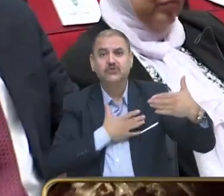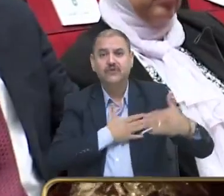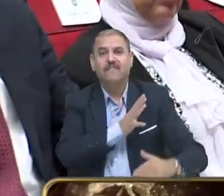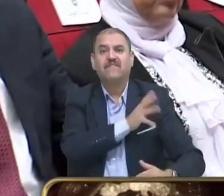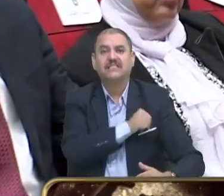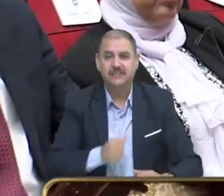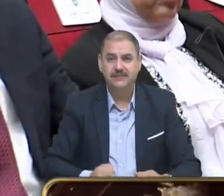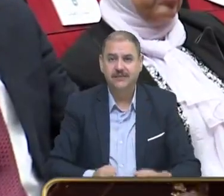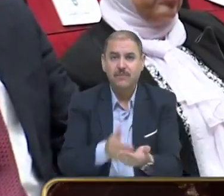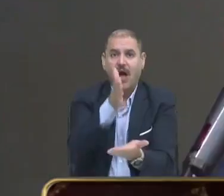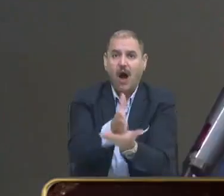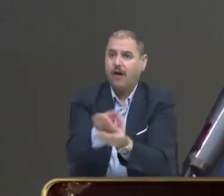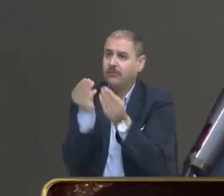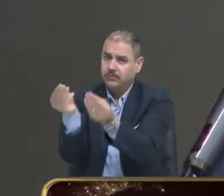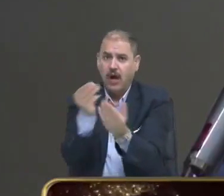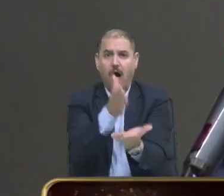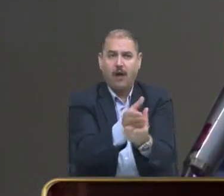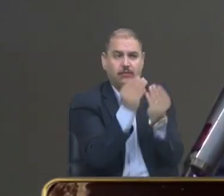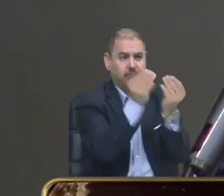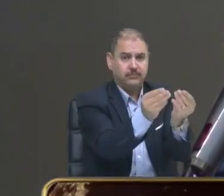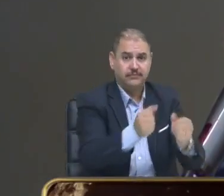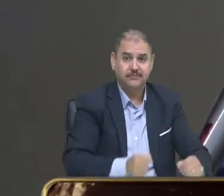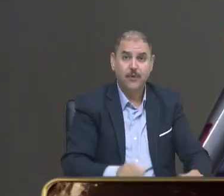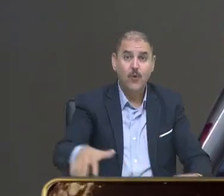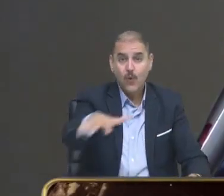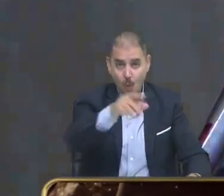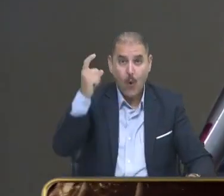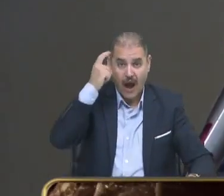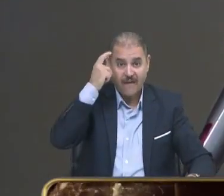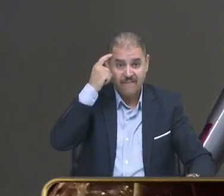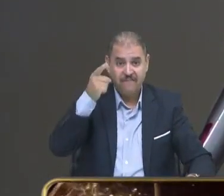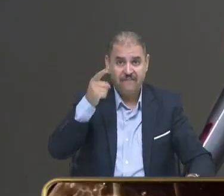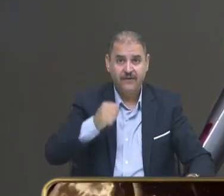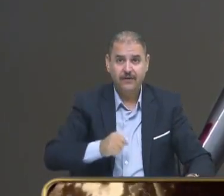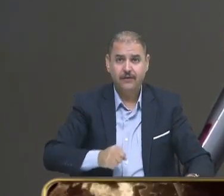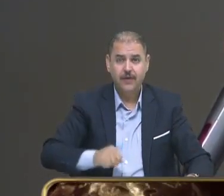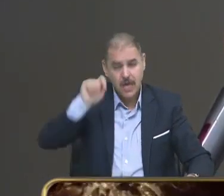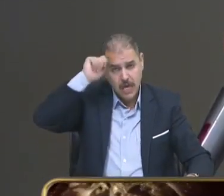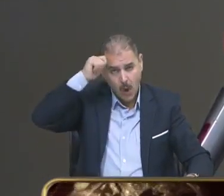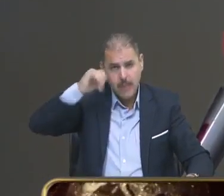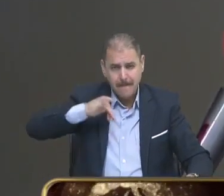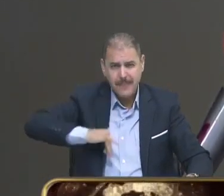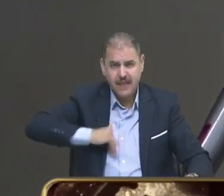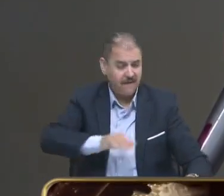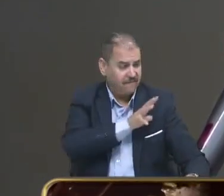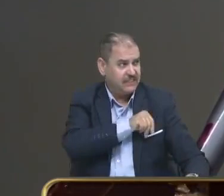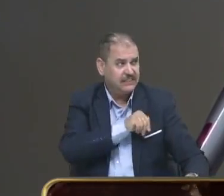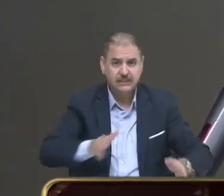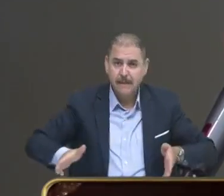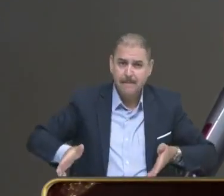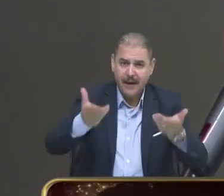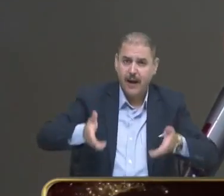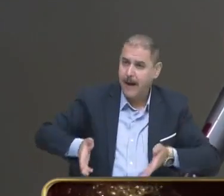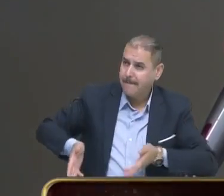كلنا بنعرف المخطط أنه تهجير أهلنا بفلسطين من الضفة الغربية على الأردن، وما حدا هذا يخفى